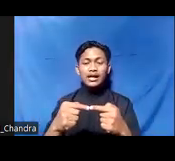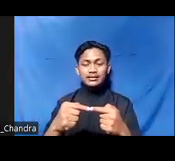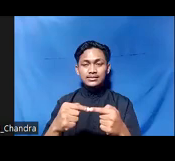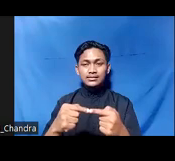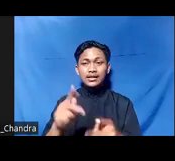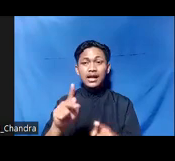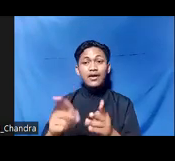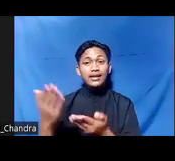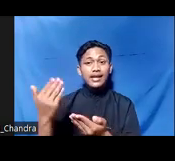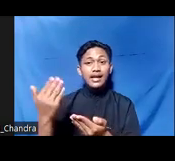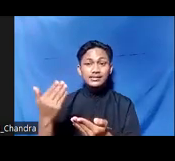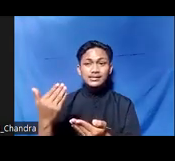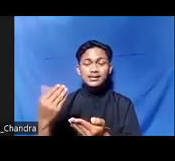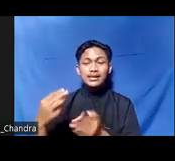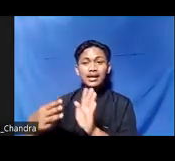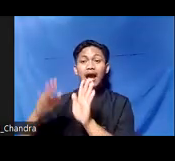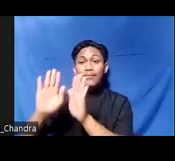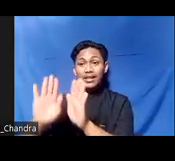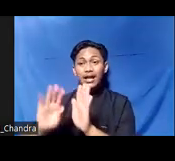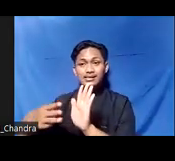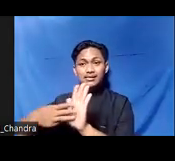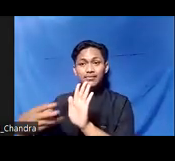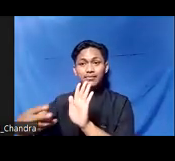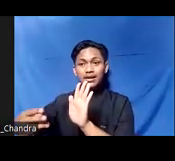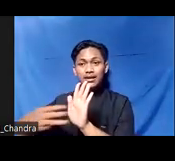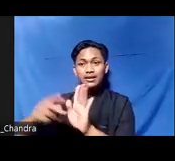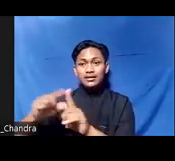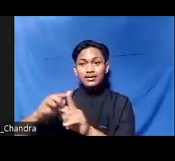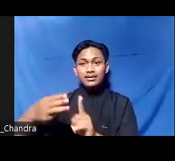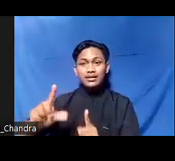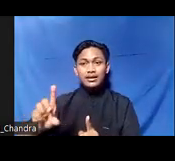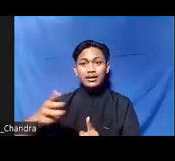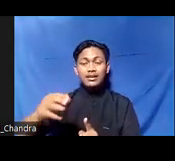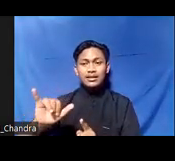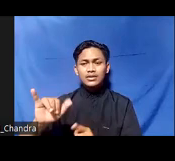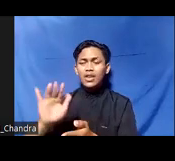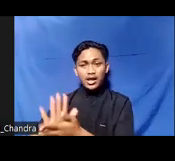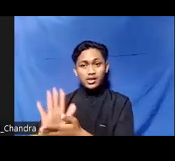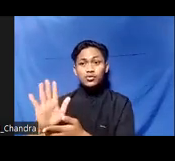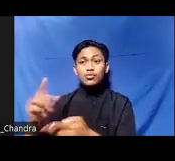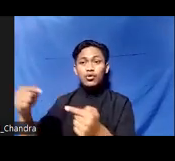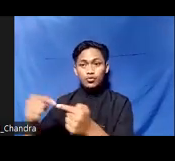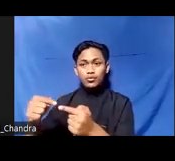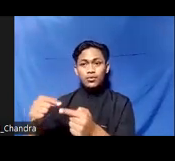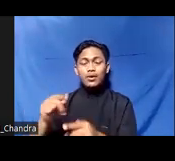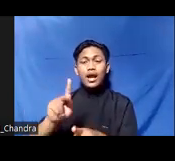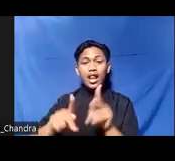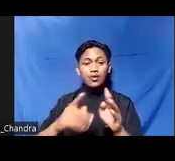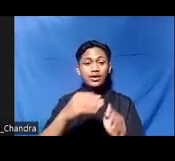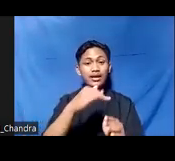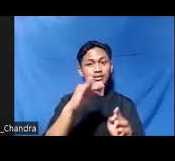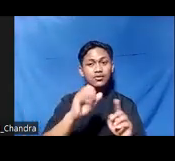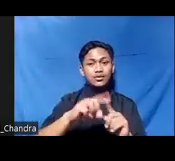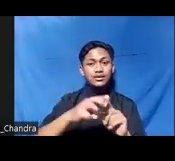tadi di mendeley itu nanti otomatis sinkron kalau di utero kita harus mensinkronisasinya itu di sebelah kanan